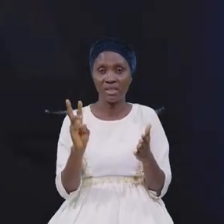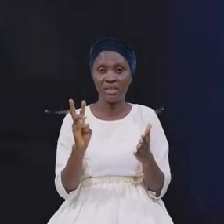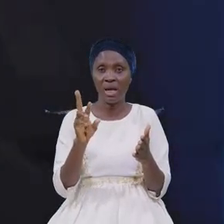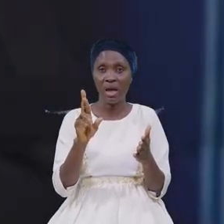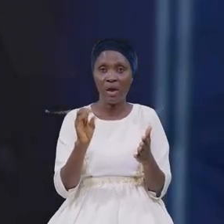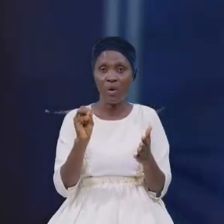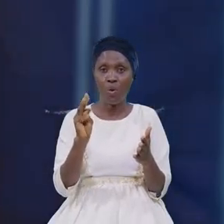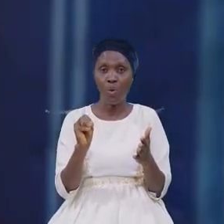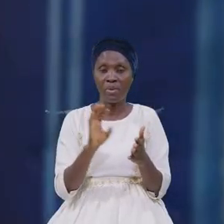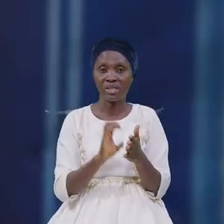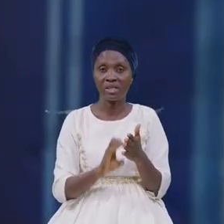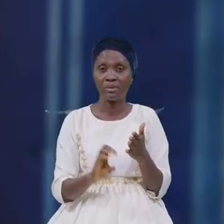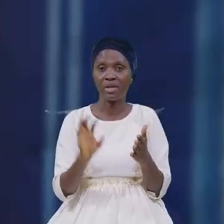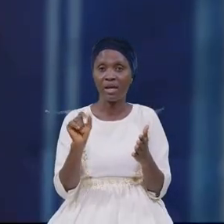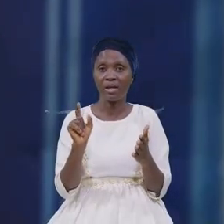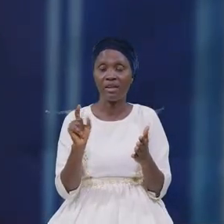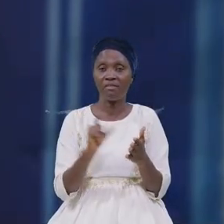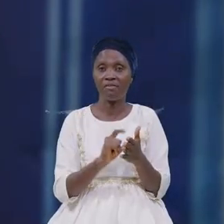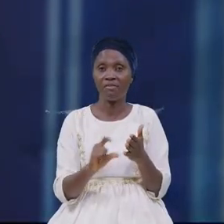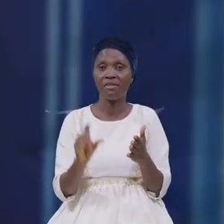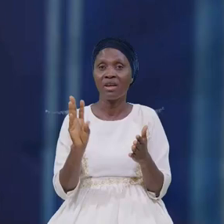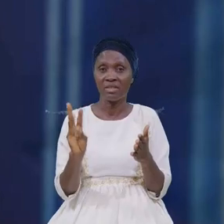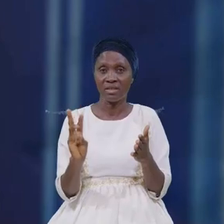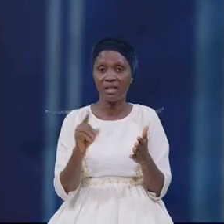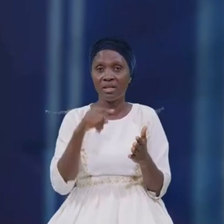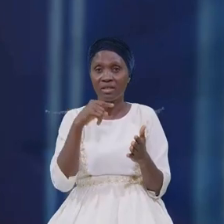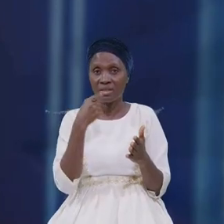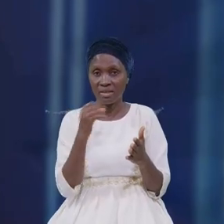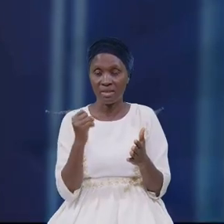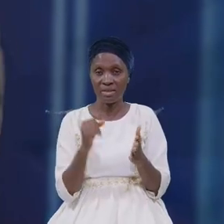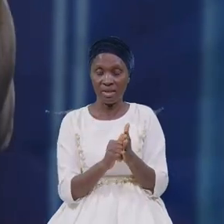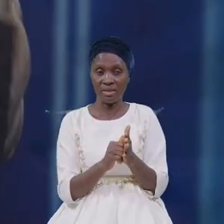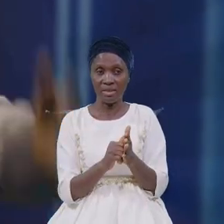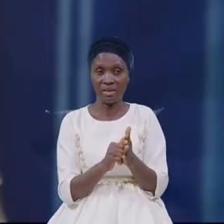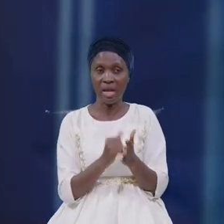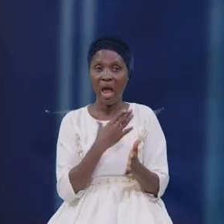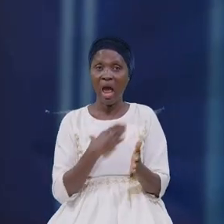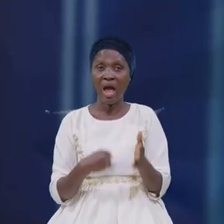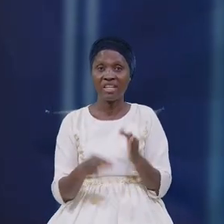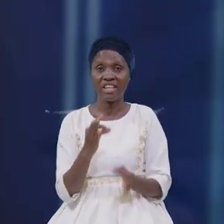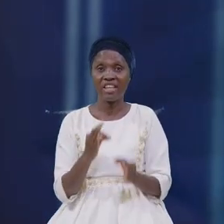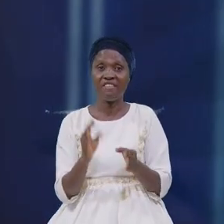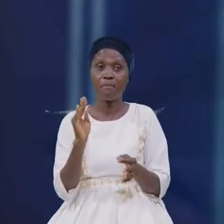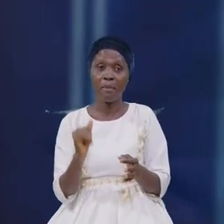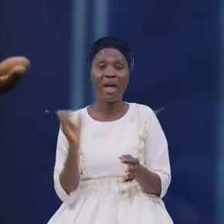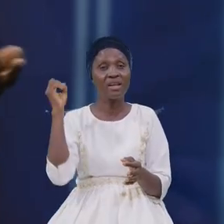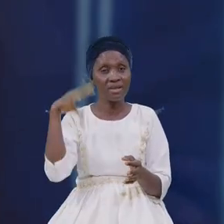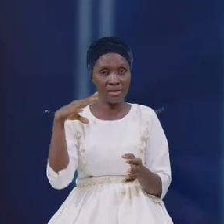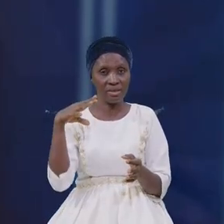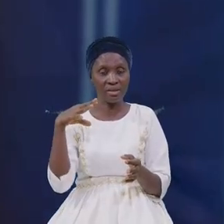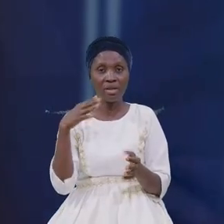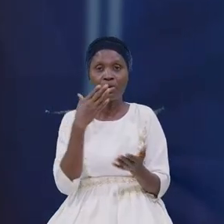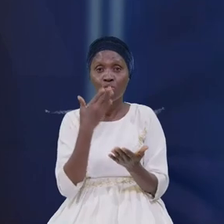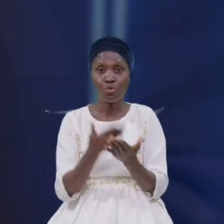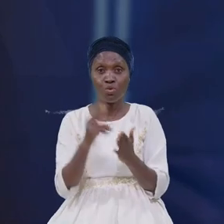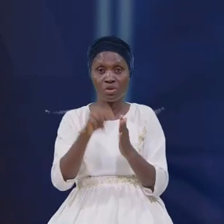Hébreux 11, verset 6, qui dit, or si c'est pas grâce, c'est la